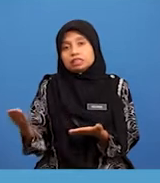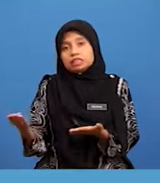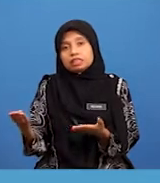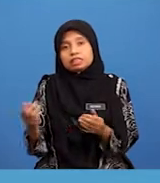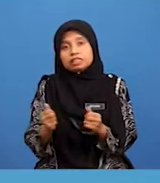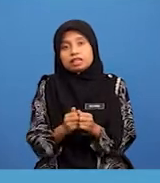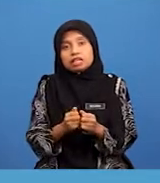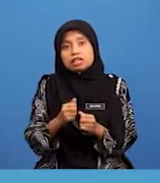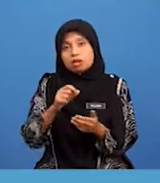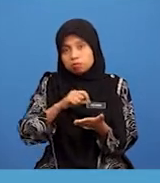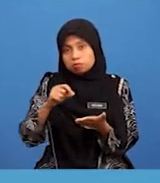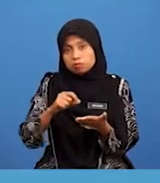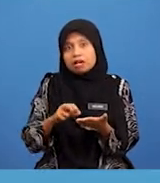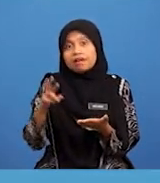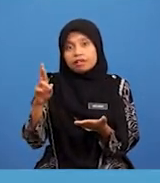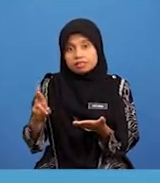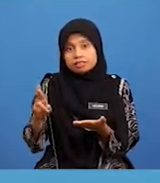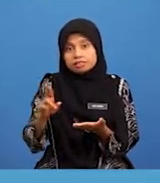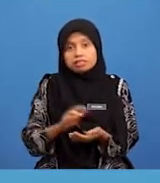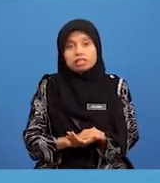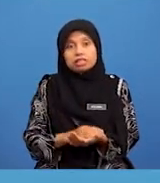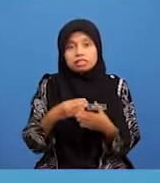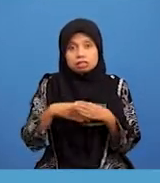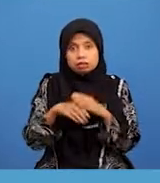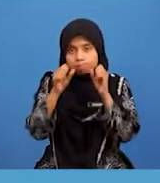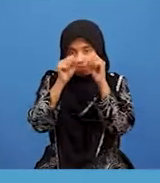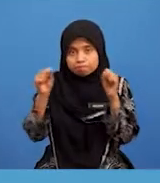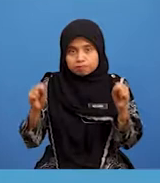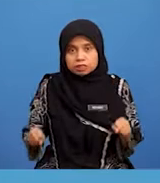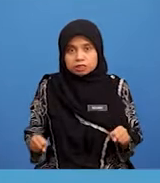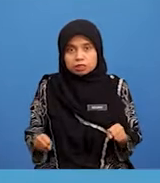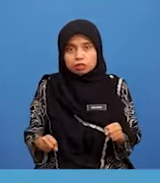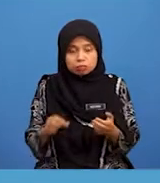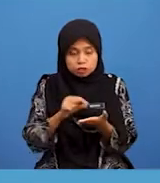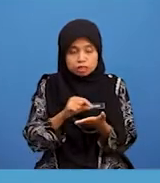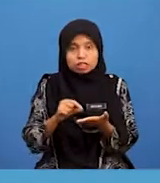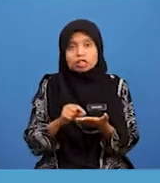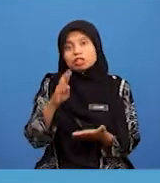realisasi. Ini sesuai dengan peraturan dalam sistem catatan bergu.